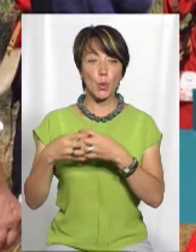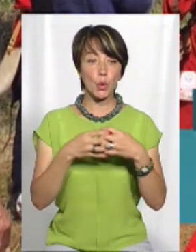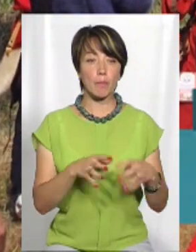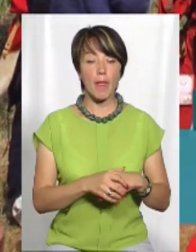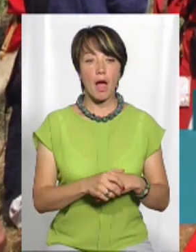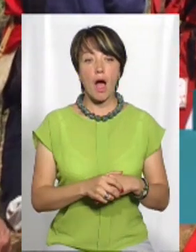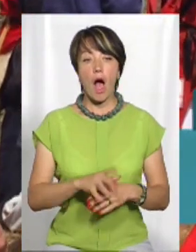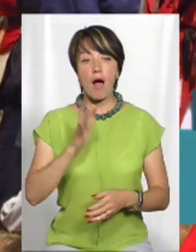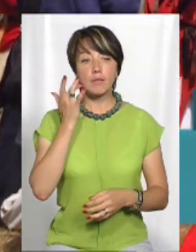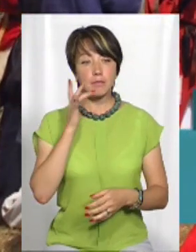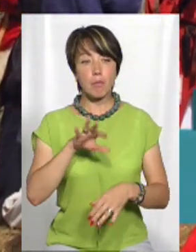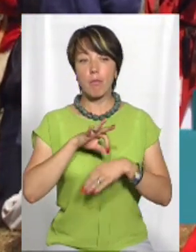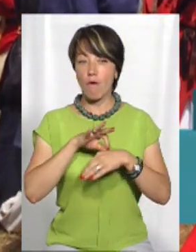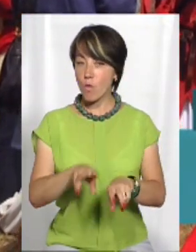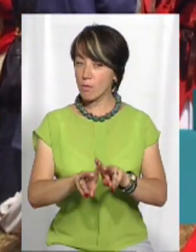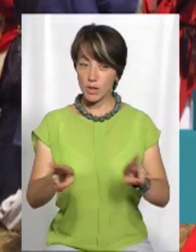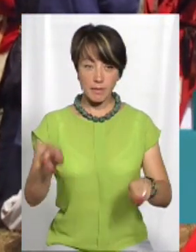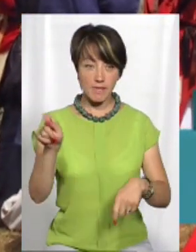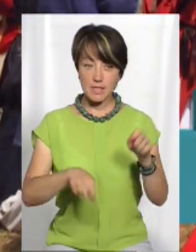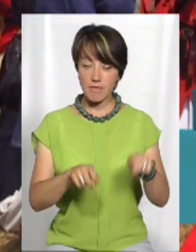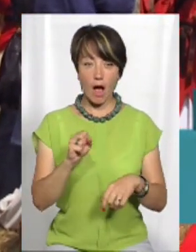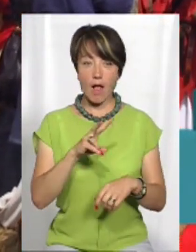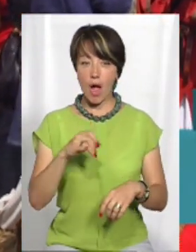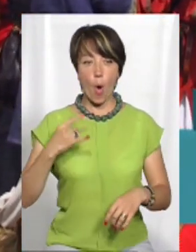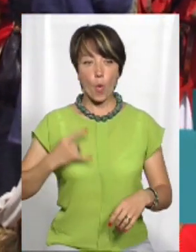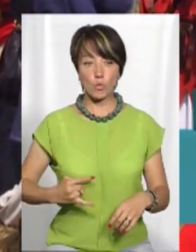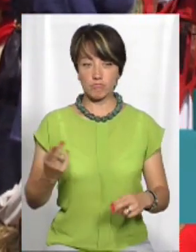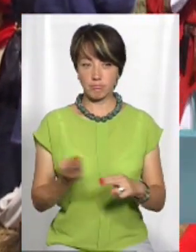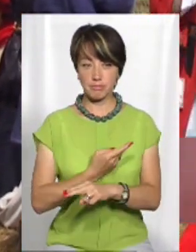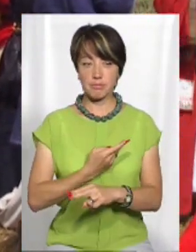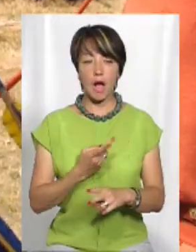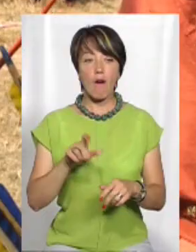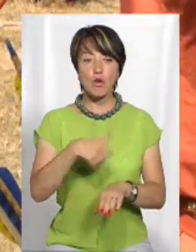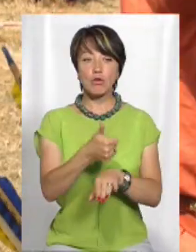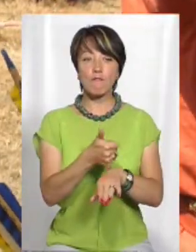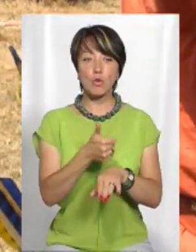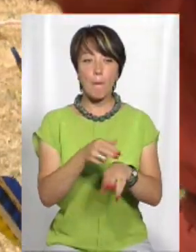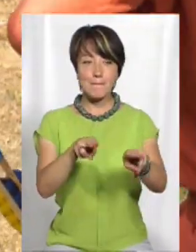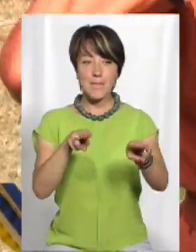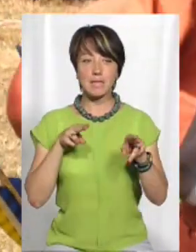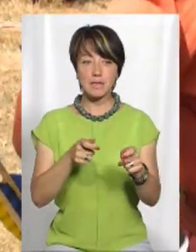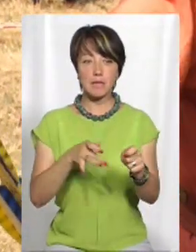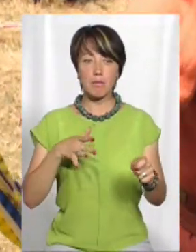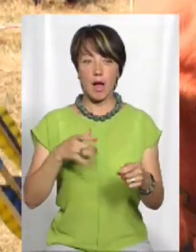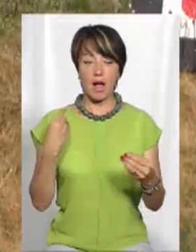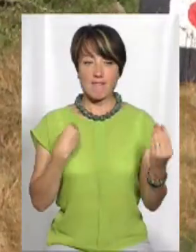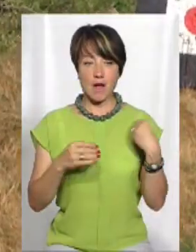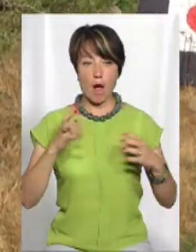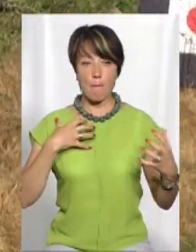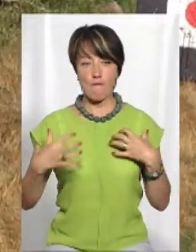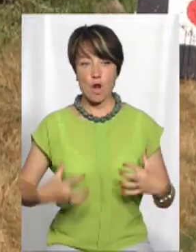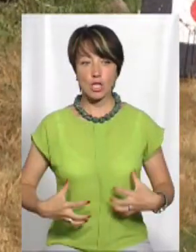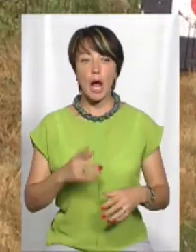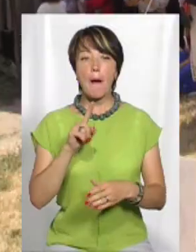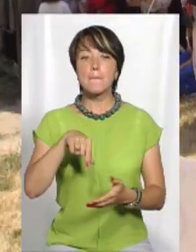проводяться. Подібні фестивалі, але вони не костюмовані. Це в основному мисливська стрільба, і люди ходять в камуфляжі. Є тільки одне місце в